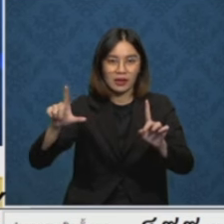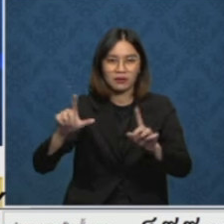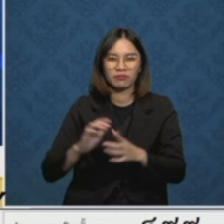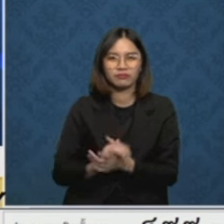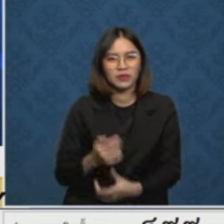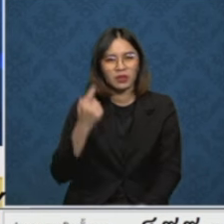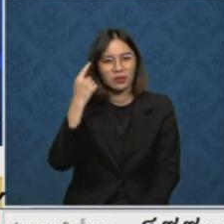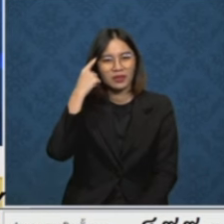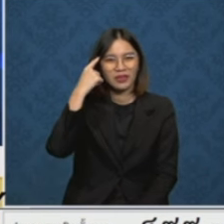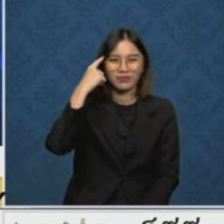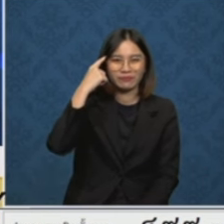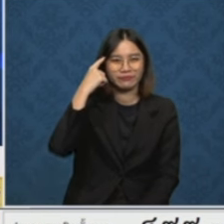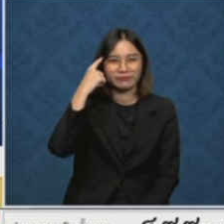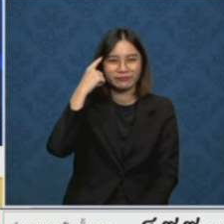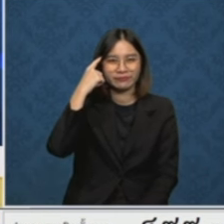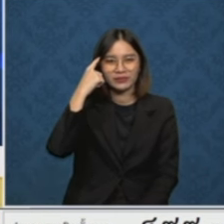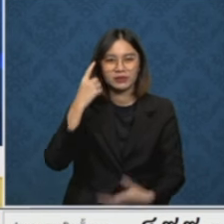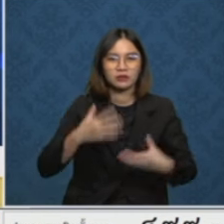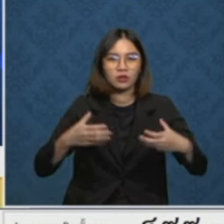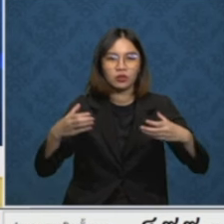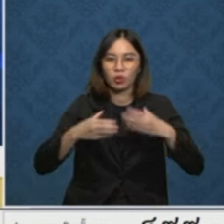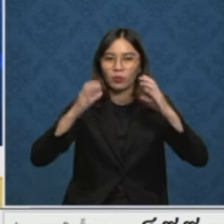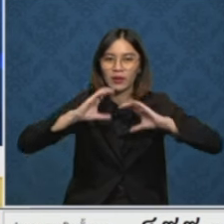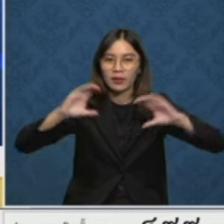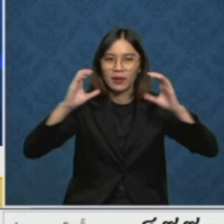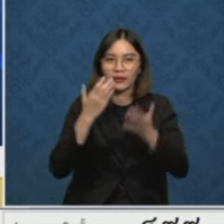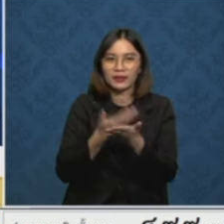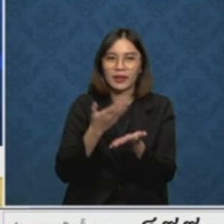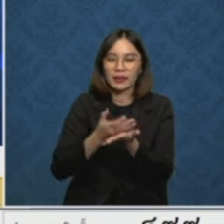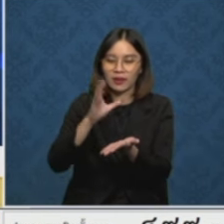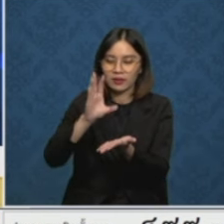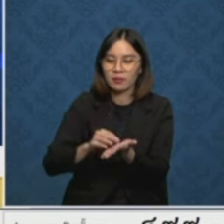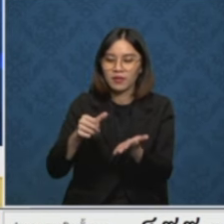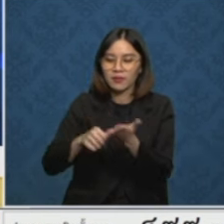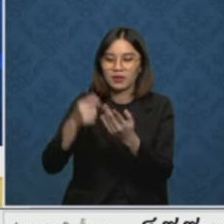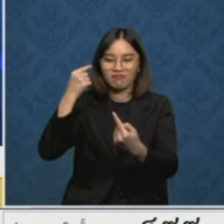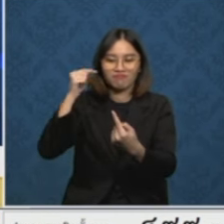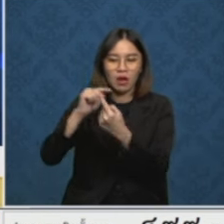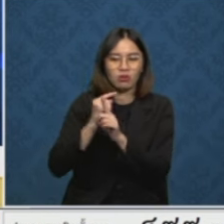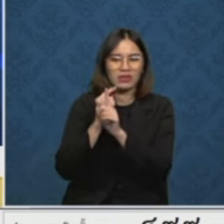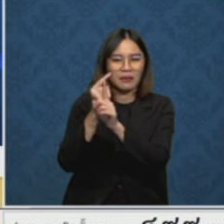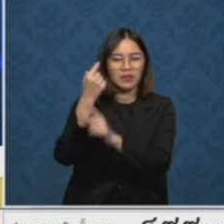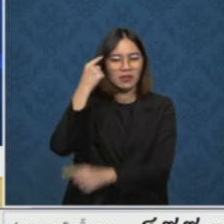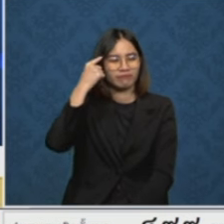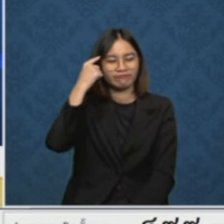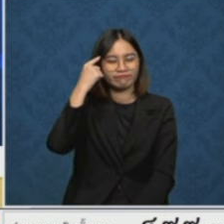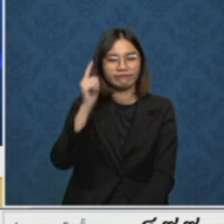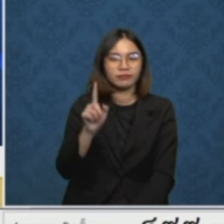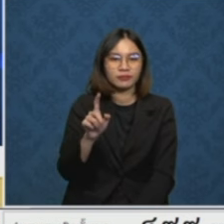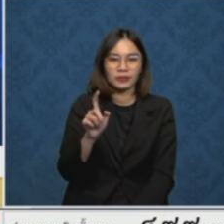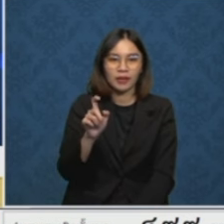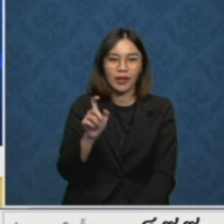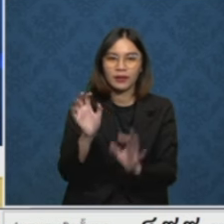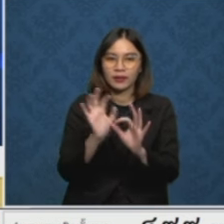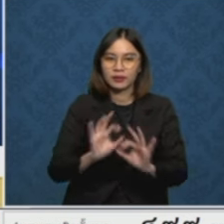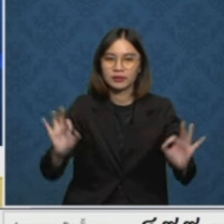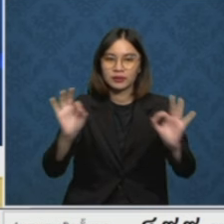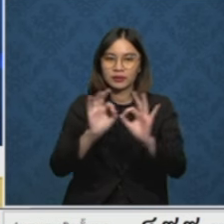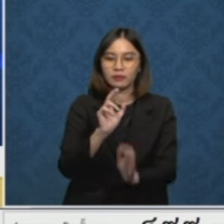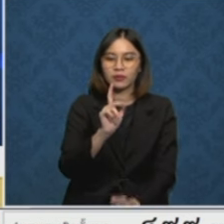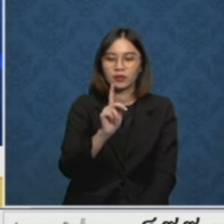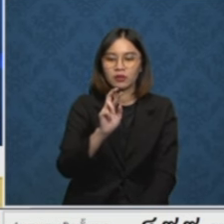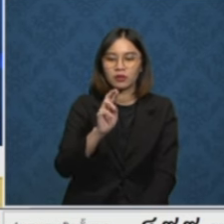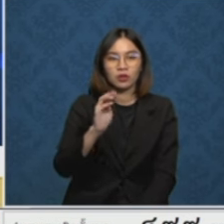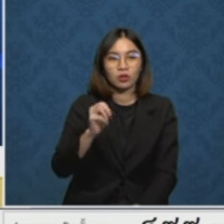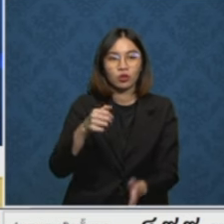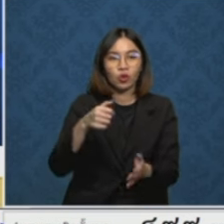าทีแล้วมันไม่มีทางเลยค่ะที่รัฐบาลจะสามารถจัดเก็บภาษีได้ตามเป้านะคะโดยเฉพาะอย่างยิ่งกรมสรรพสามิต